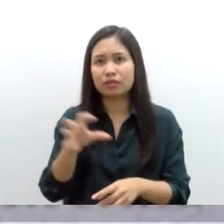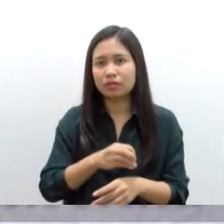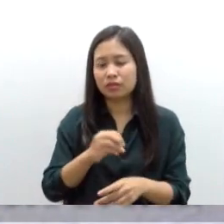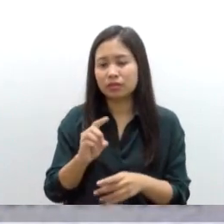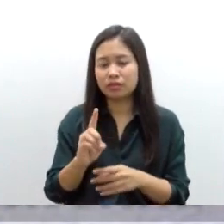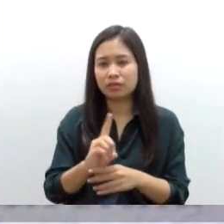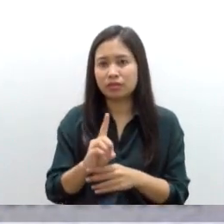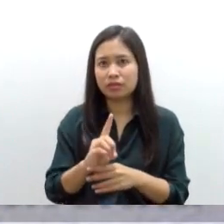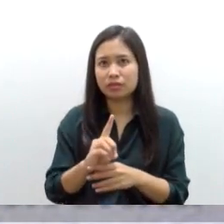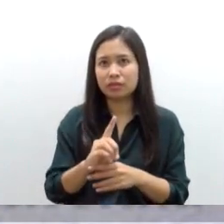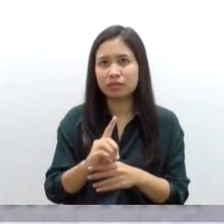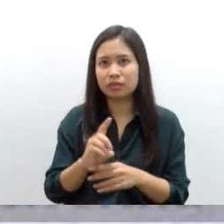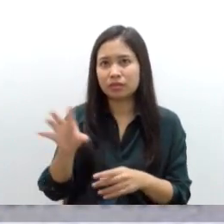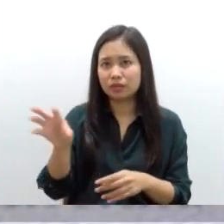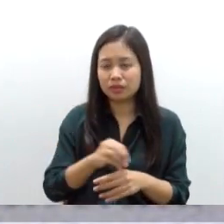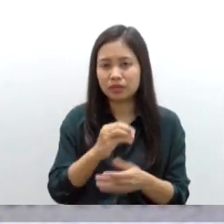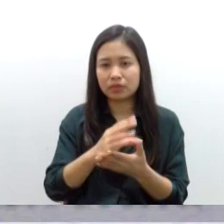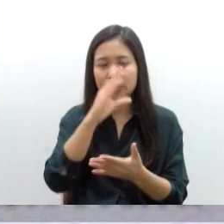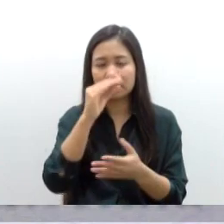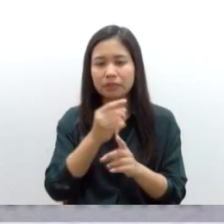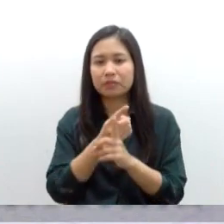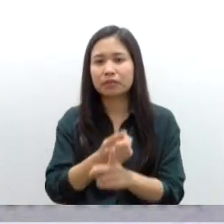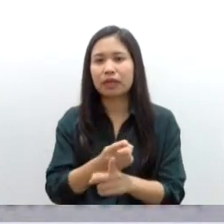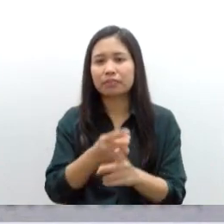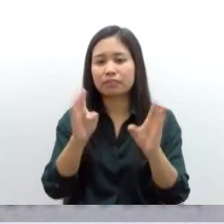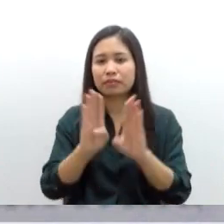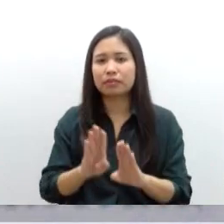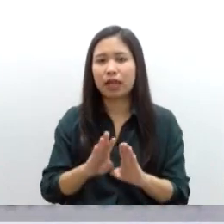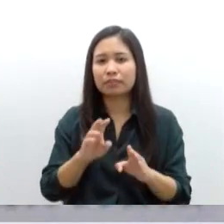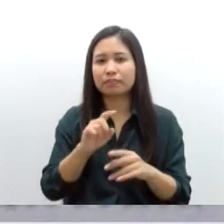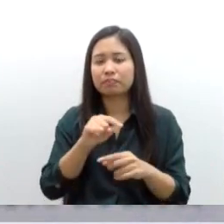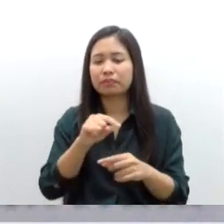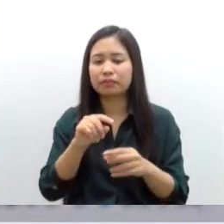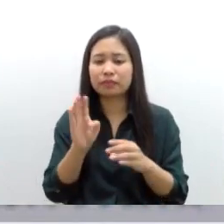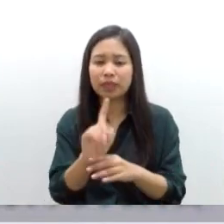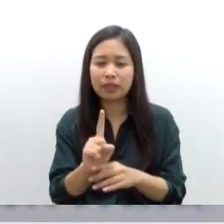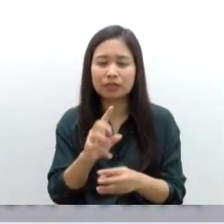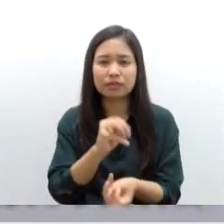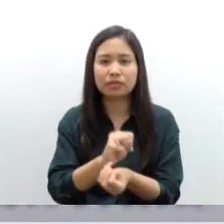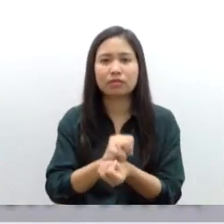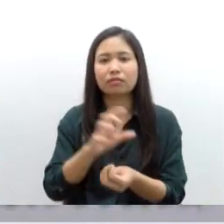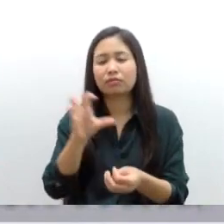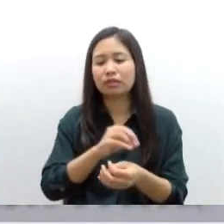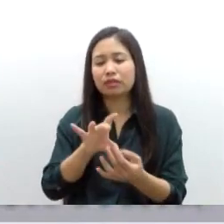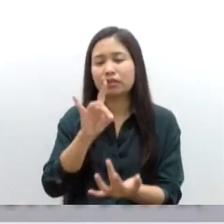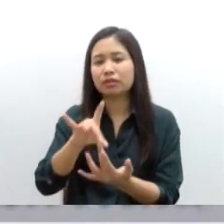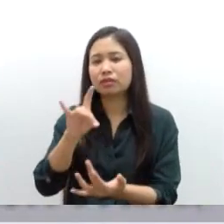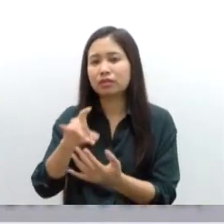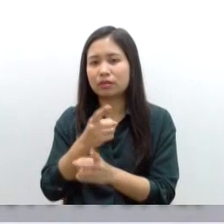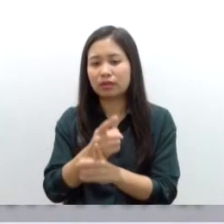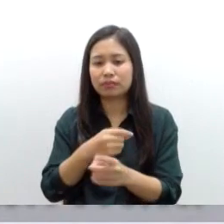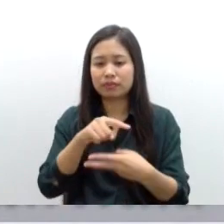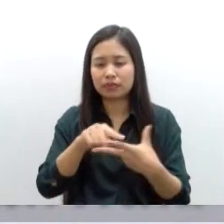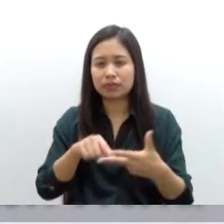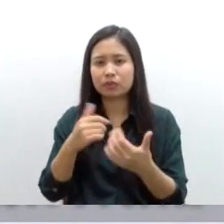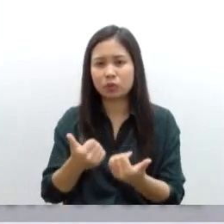อรี่อื่นว่าเรียนตรงนี้เสร็จแล้วเรียนตรงนู้นแล้วเรียนแบบไหนมีใบงงใบงานตรวจงานอะไรต่างๆเนี่ยให้เห็นเรียนสอนได้หรือมีคลิป